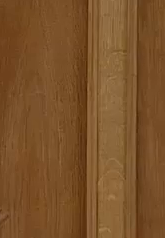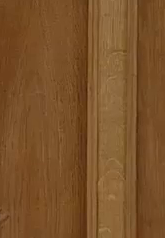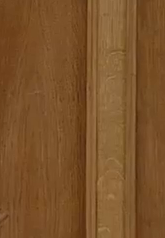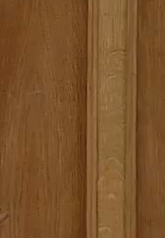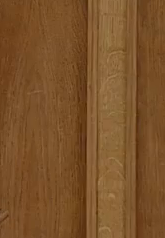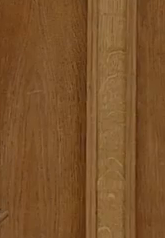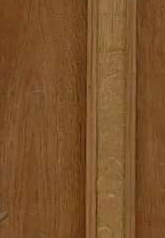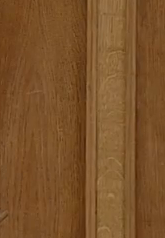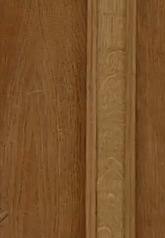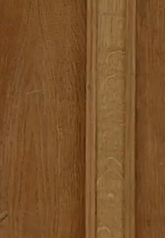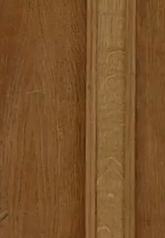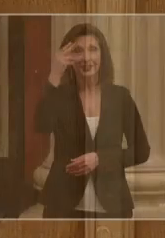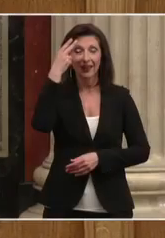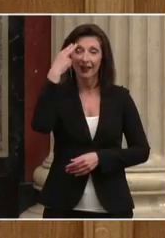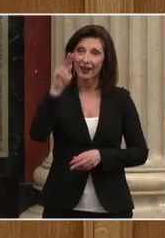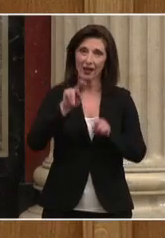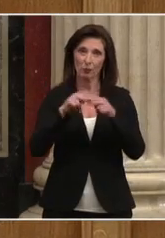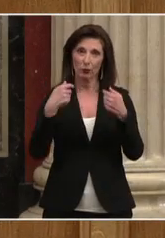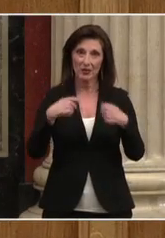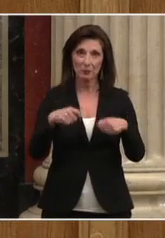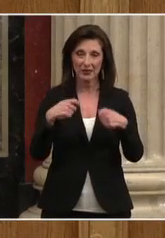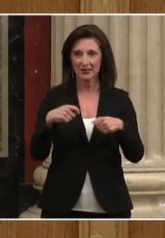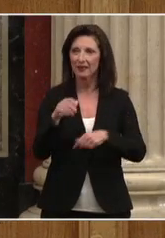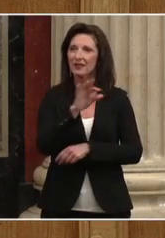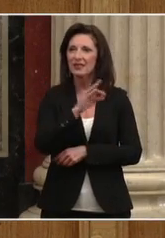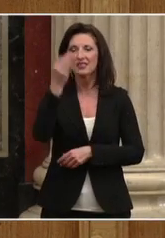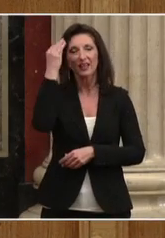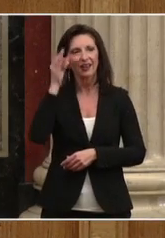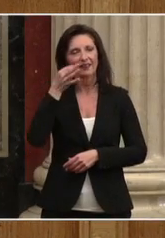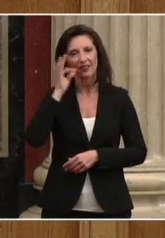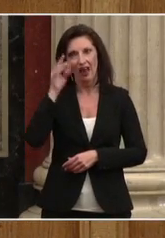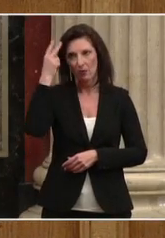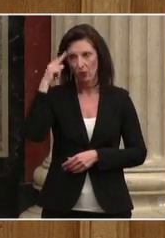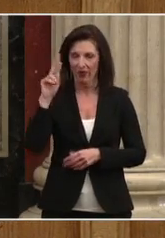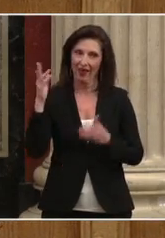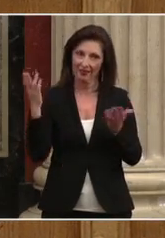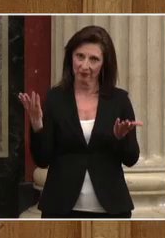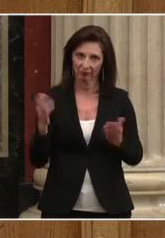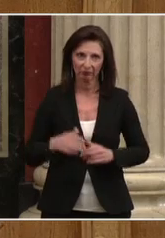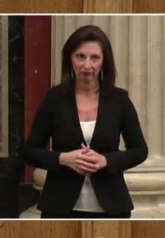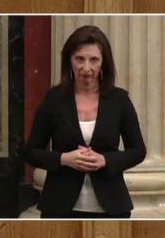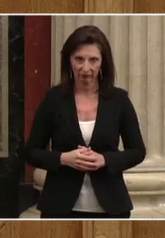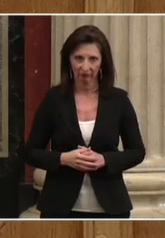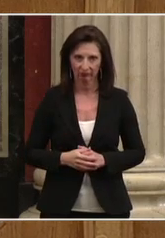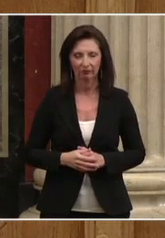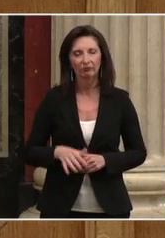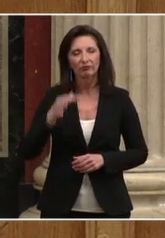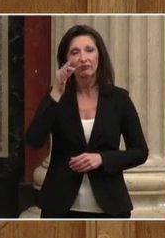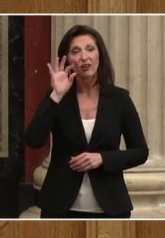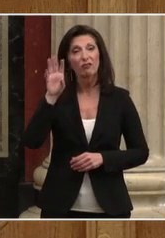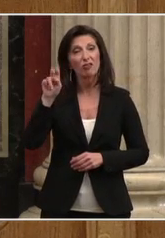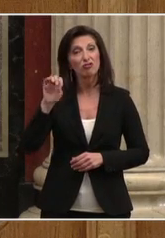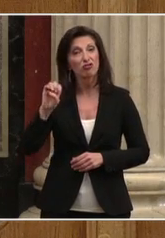Sehr geehrter Herr Bundespräsident, meine sehr geehrten Damen und Herren, Gertrude Schneider und